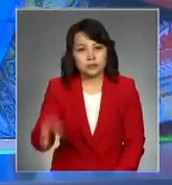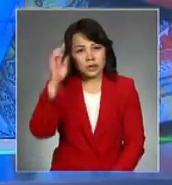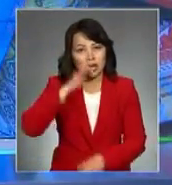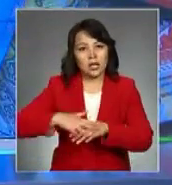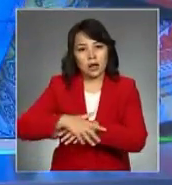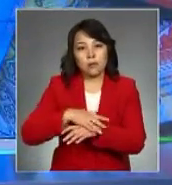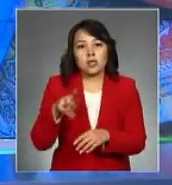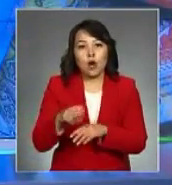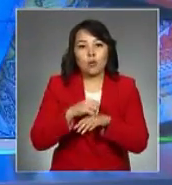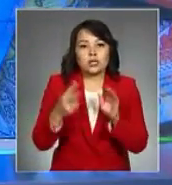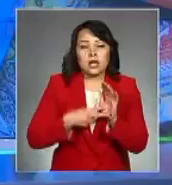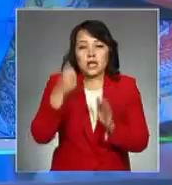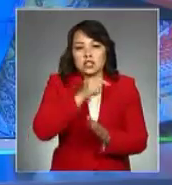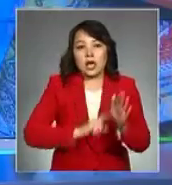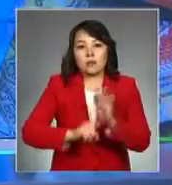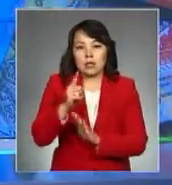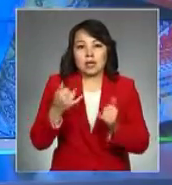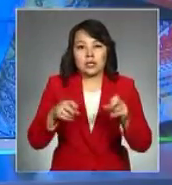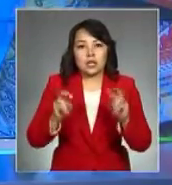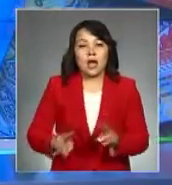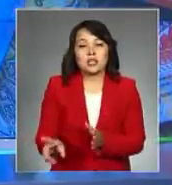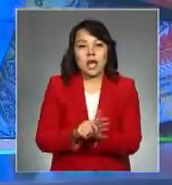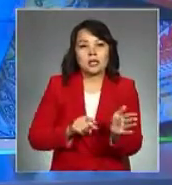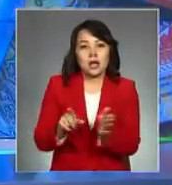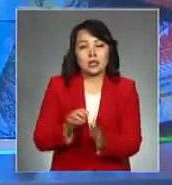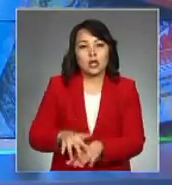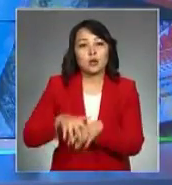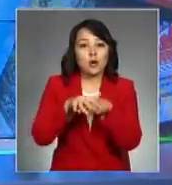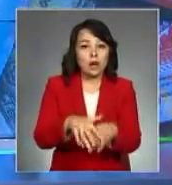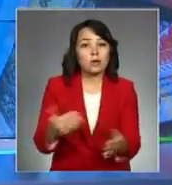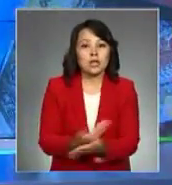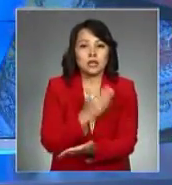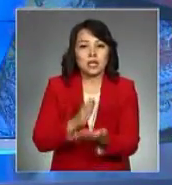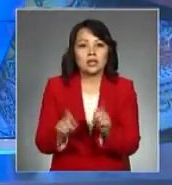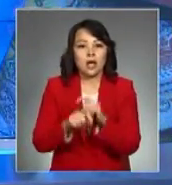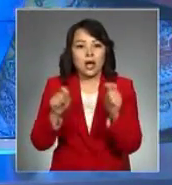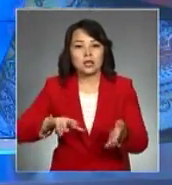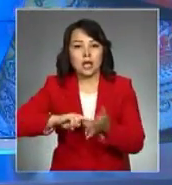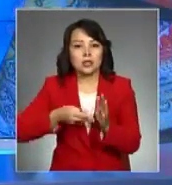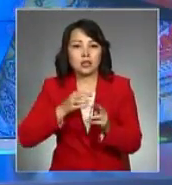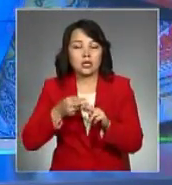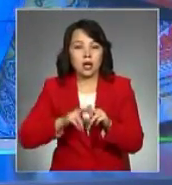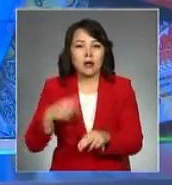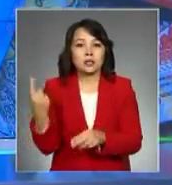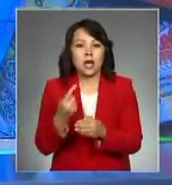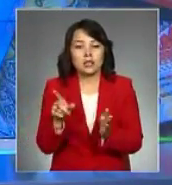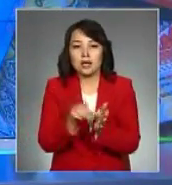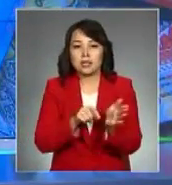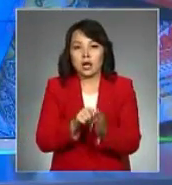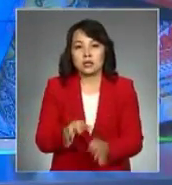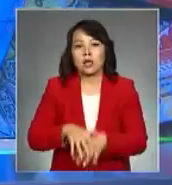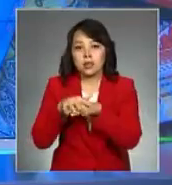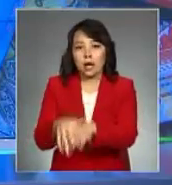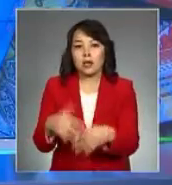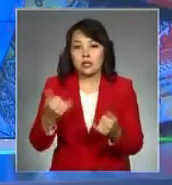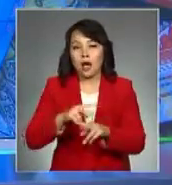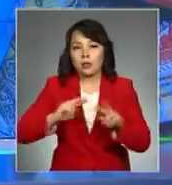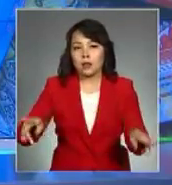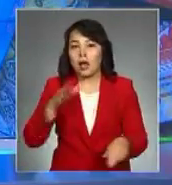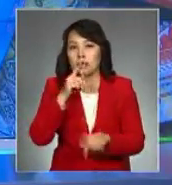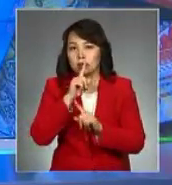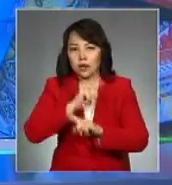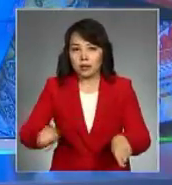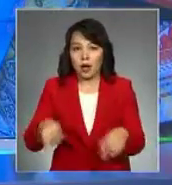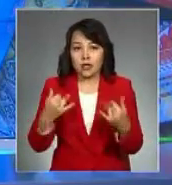Елімізде 2017 жылдан бастап базалық зейнетақы төлемдері жаңа әдіспен есептеледі. Яғни бастапқы зейнетақы көлемі қазіргідей біркелкі